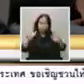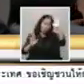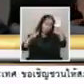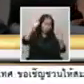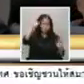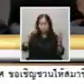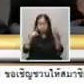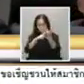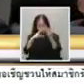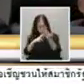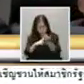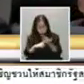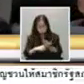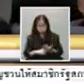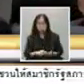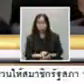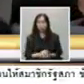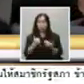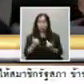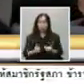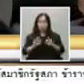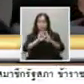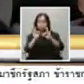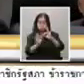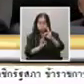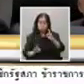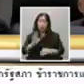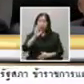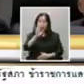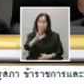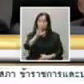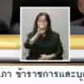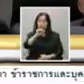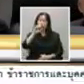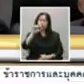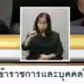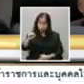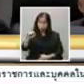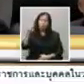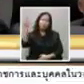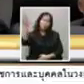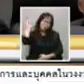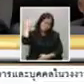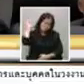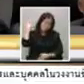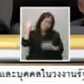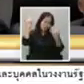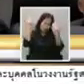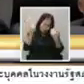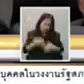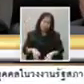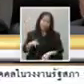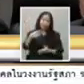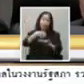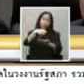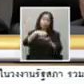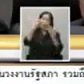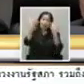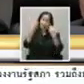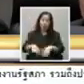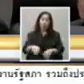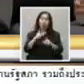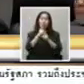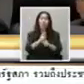าระของท่านที่กำลังอภิปรายนั้นล้วนเป็นเนื้อหาสาระที่เคยอภิปรายไปแล้วนั้นตามข้อบังคับ